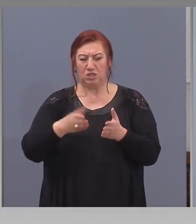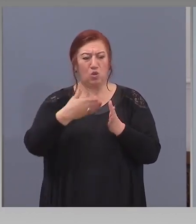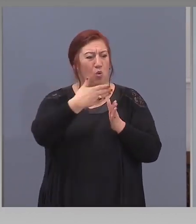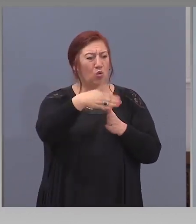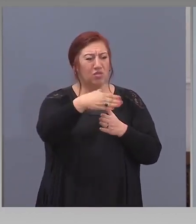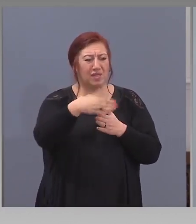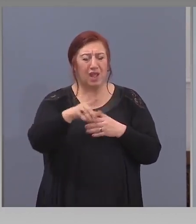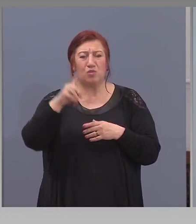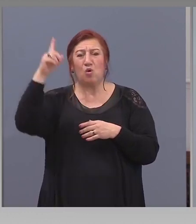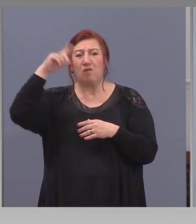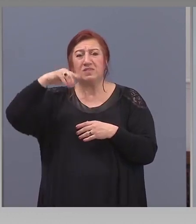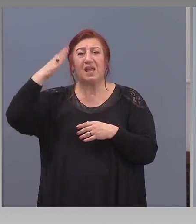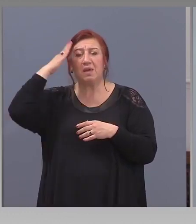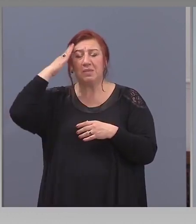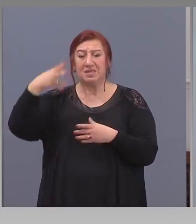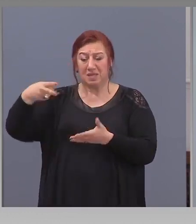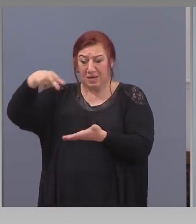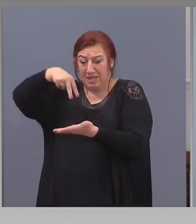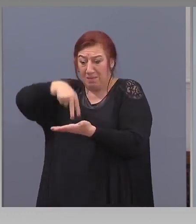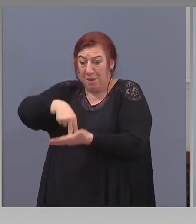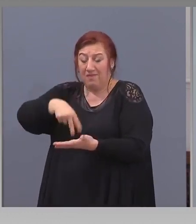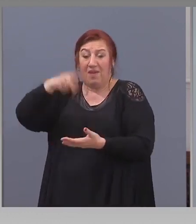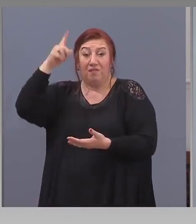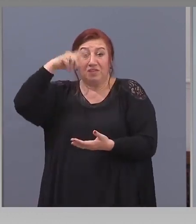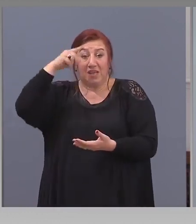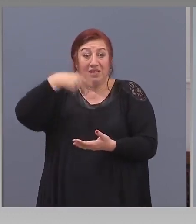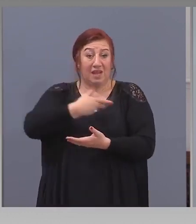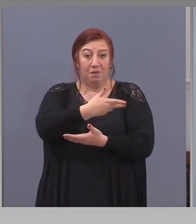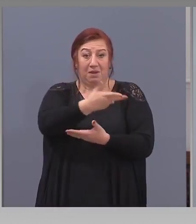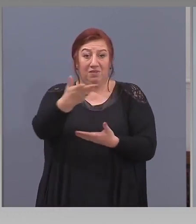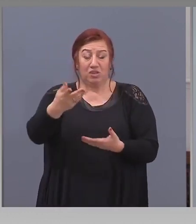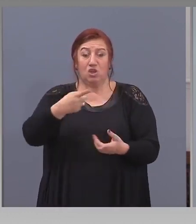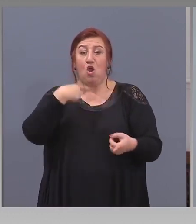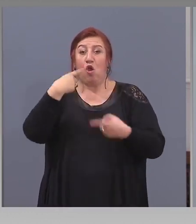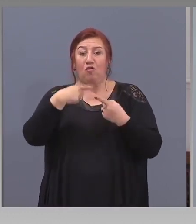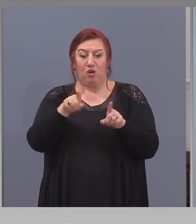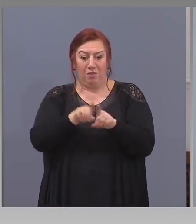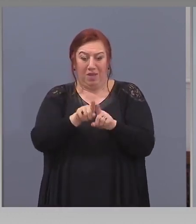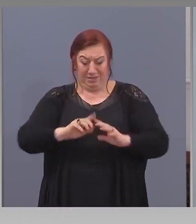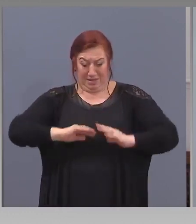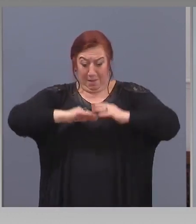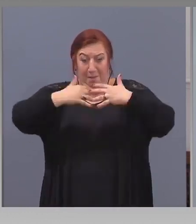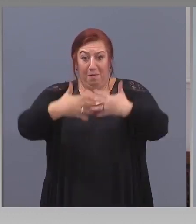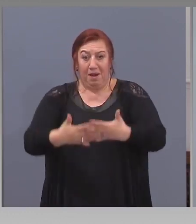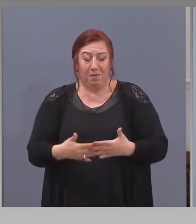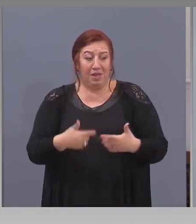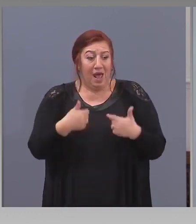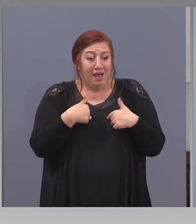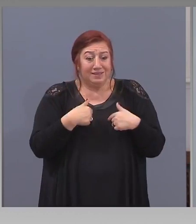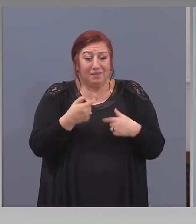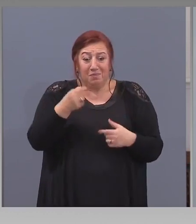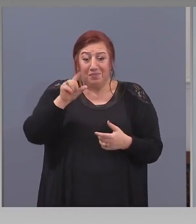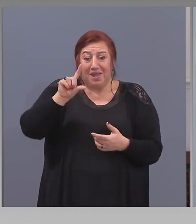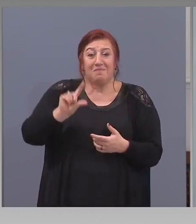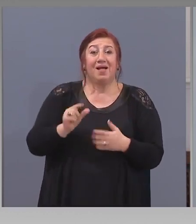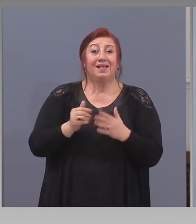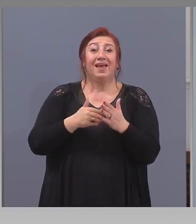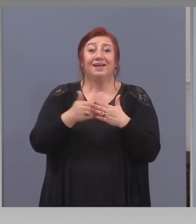всеки ден е пред вас. Вие задавате, даже и за бременните ме питахте, къде съм най-малко специалист.